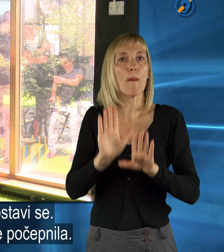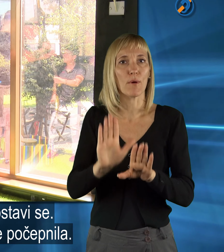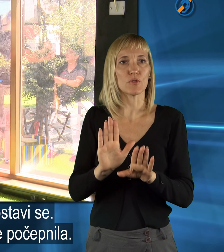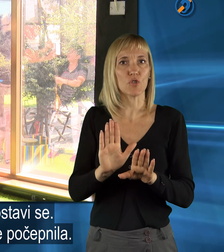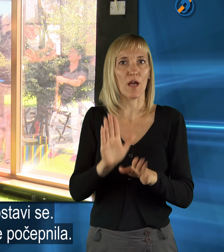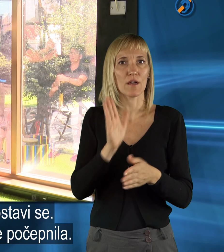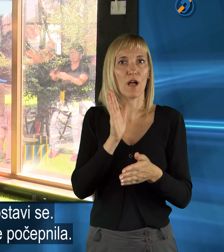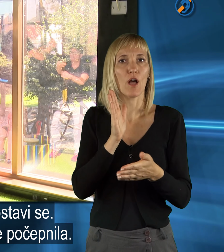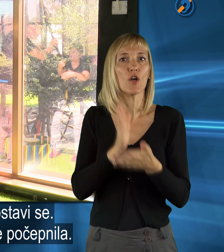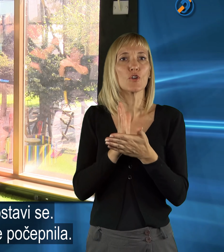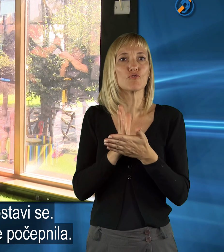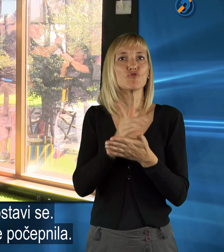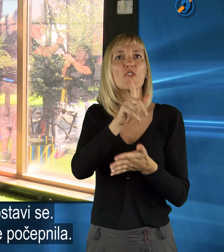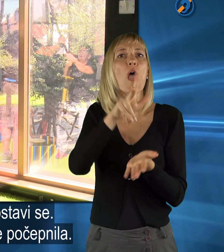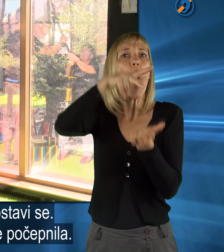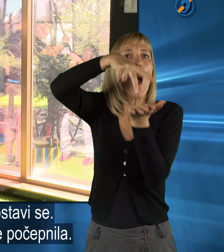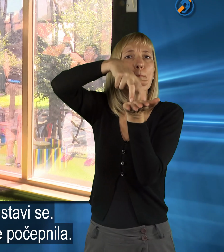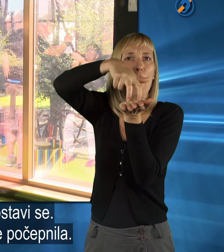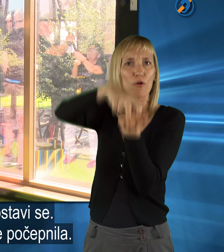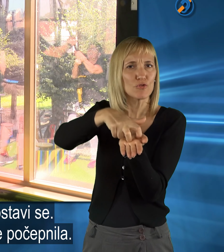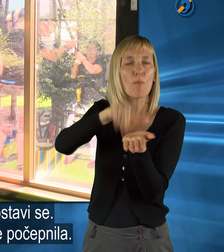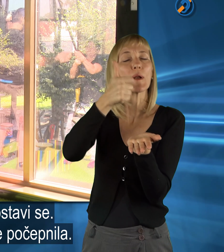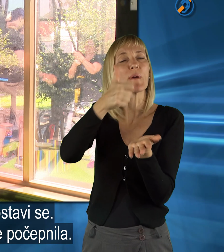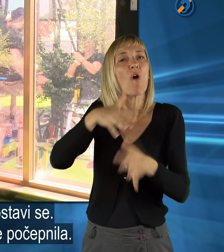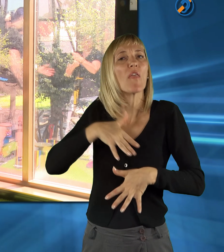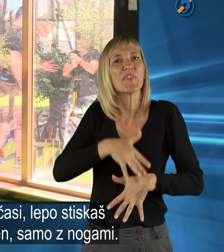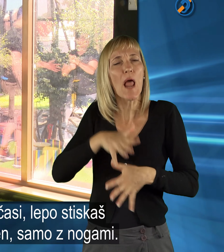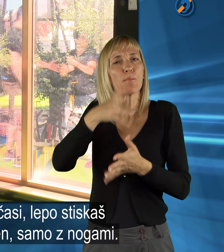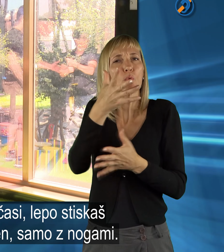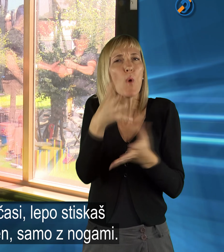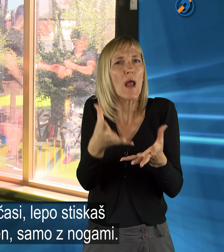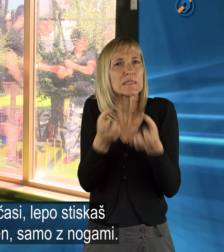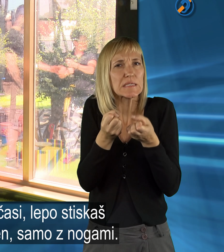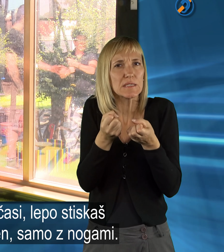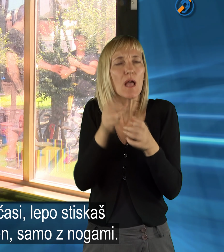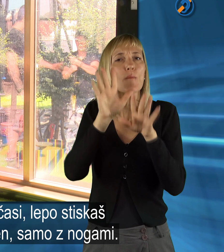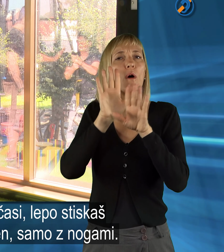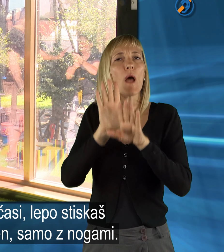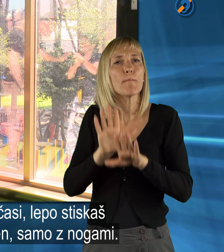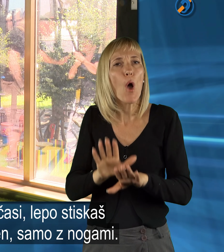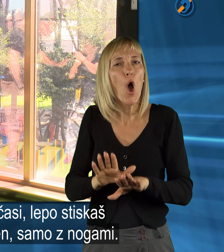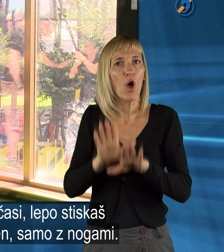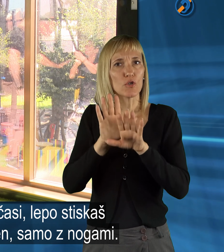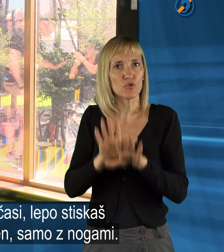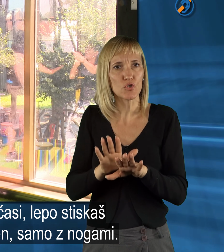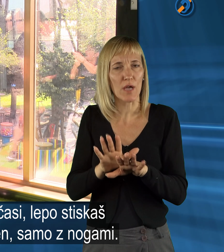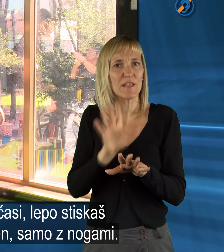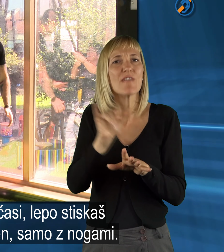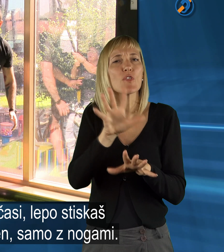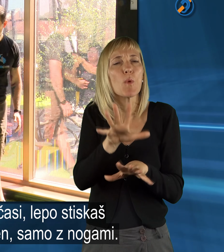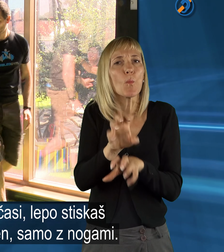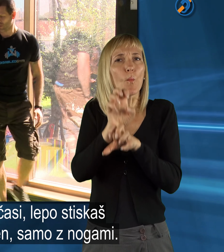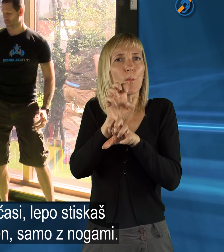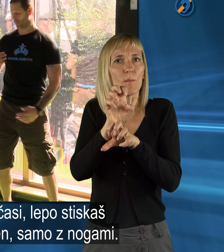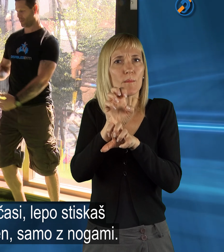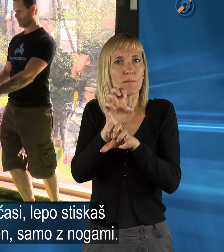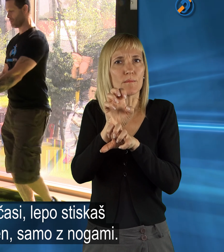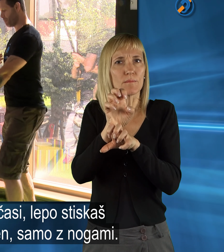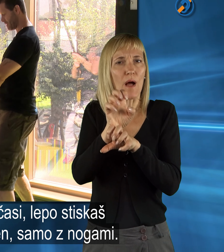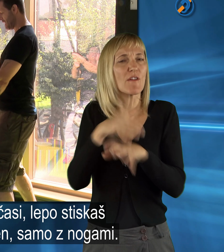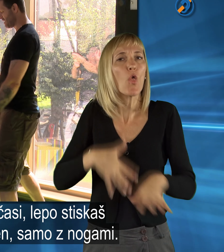Počaki, prvo. Zdaj si že počep naredila. Stisneš trebuh, bom počas. Počas, lepo. Stisneš,